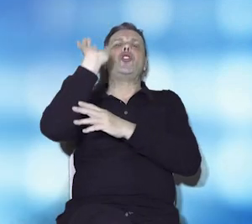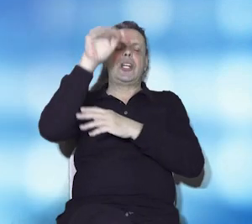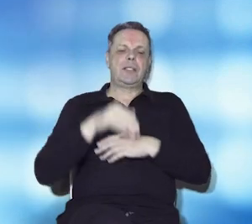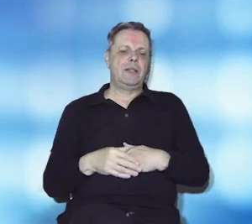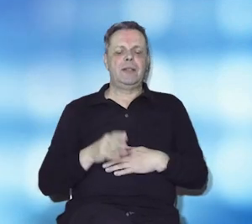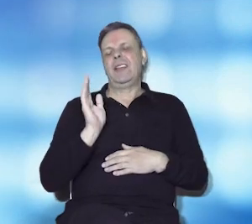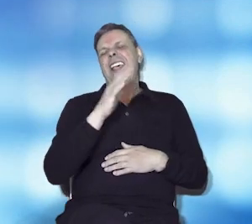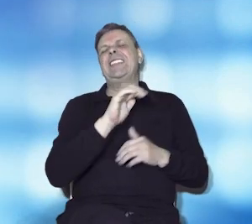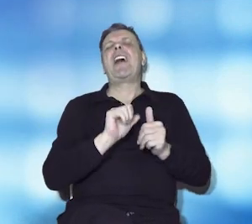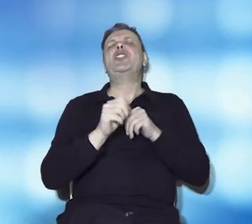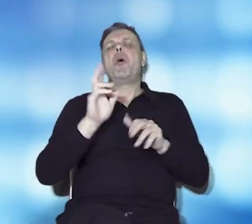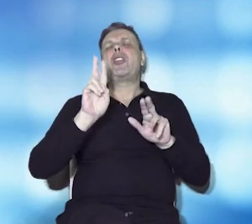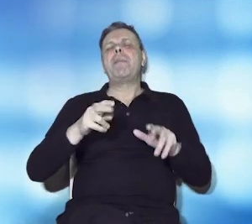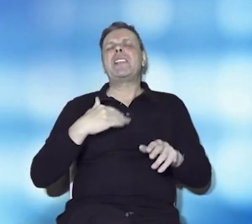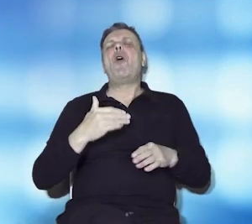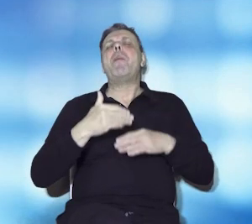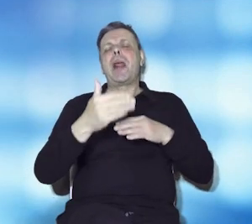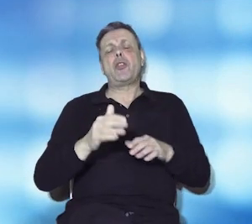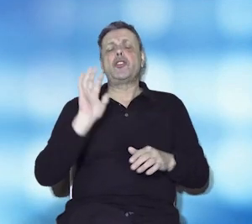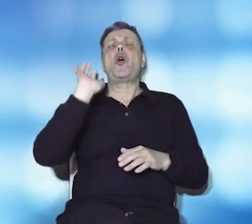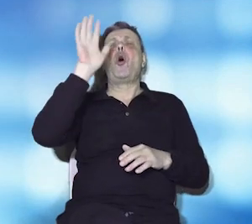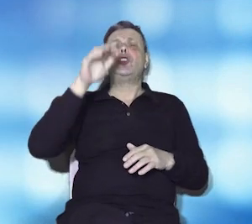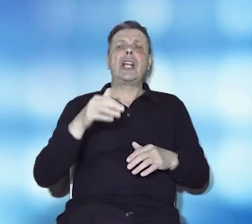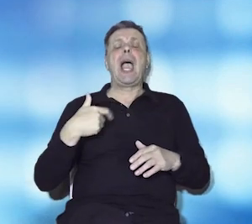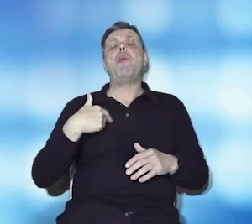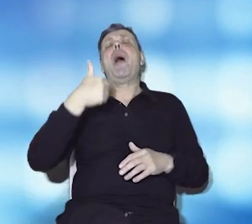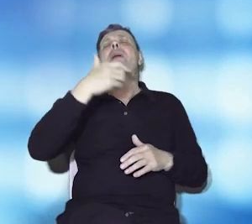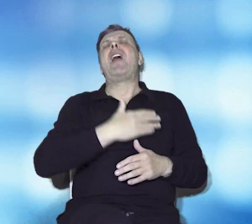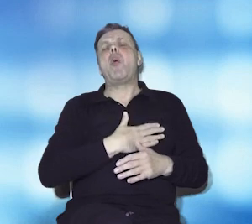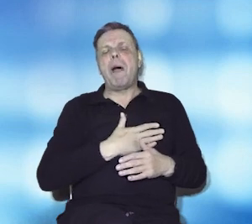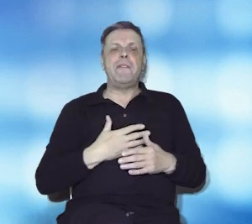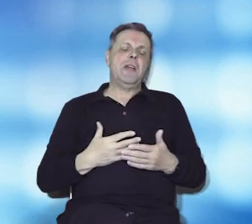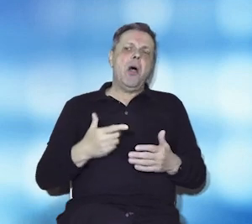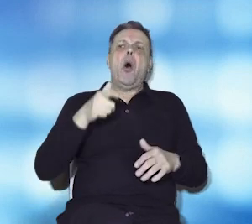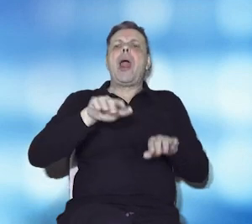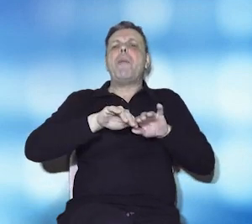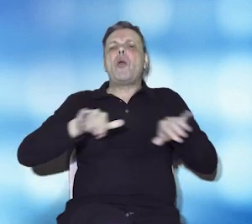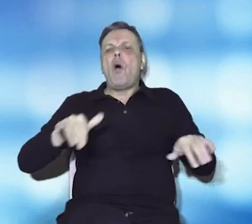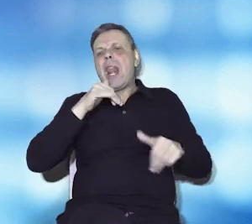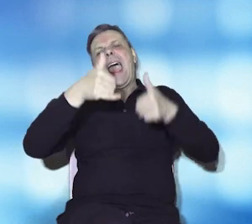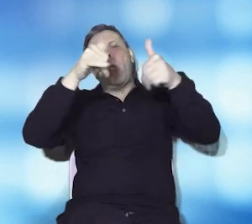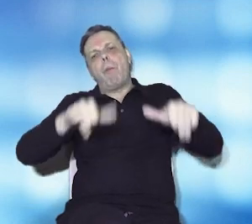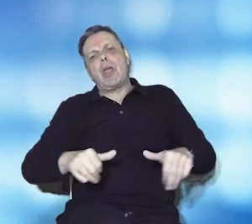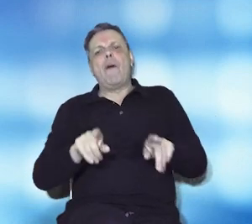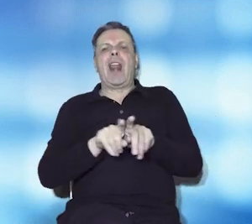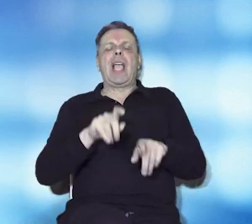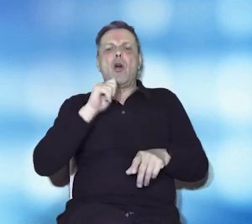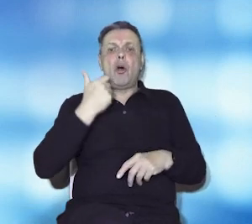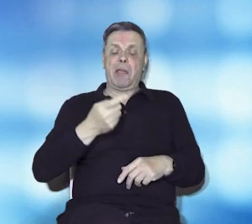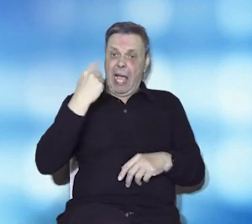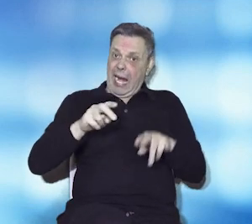svaki sport ima svoju prednost. Košarka bi se moglo reći moja prva ljubav. Ona me na neki način odgojila i oblikovala kod čovjeka, ali